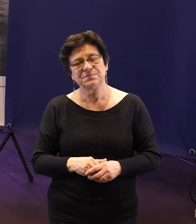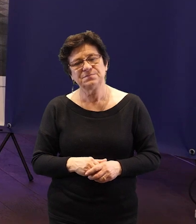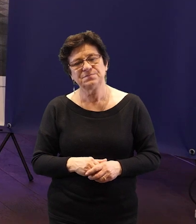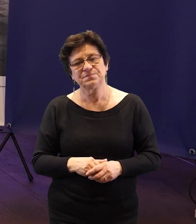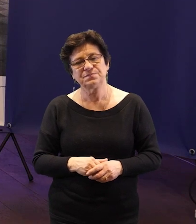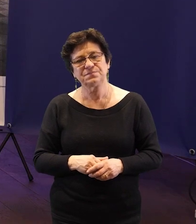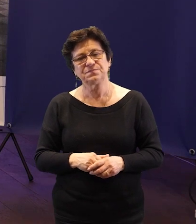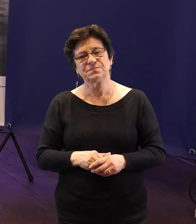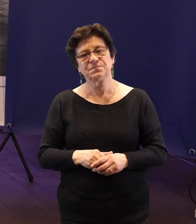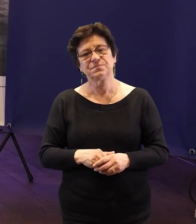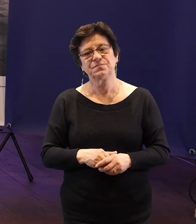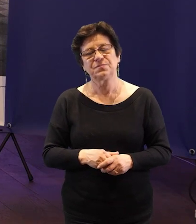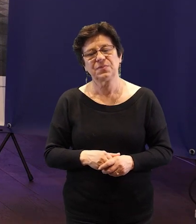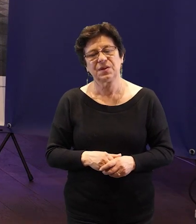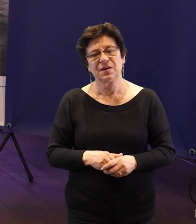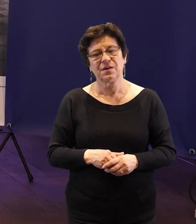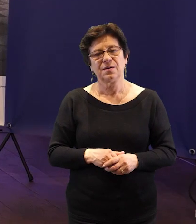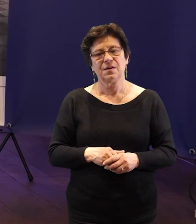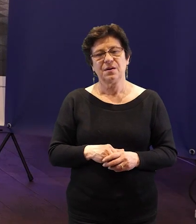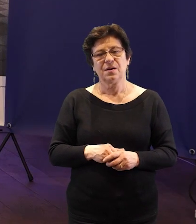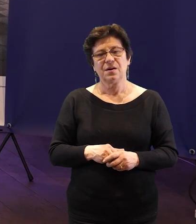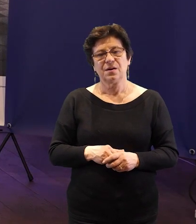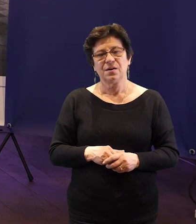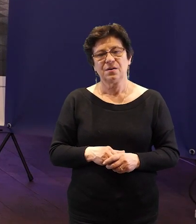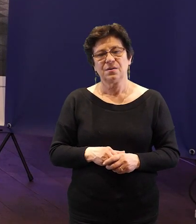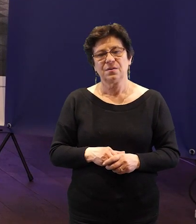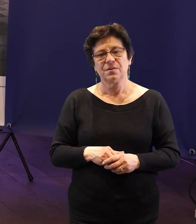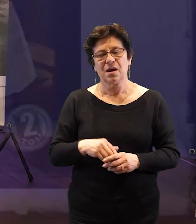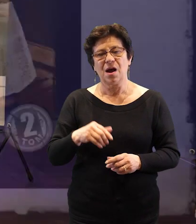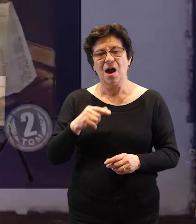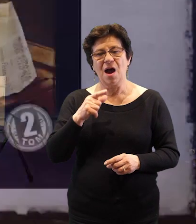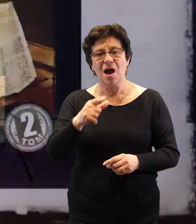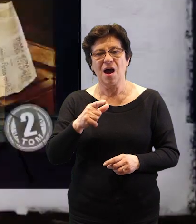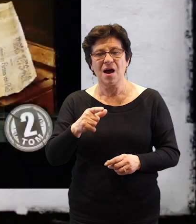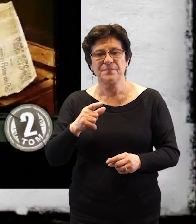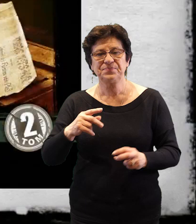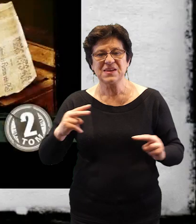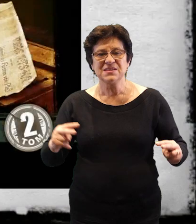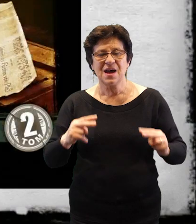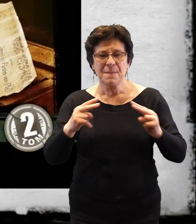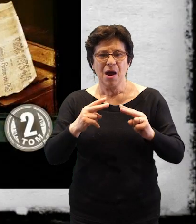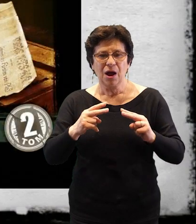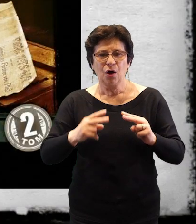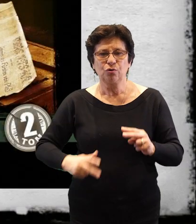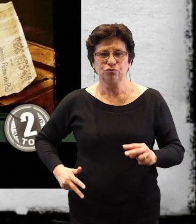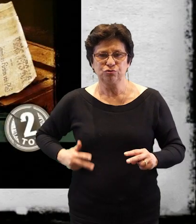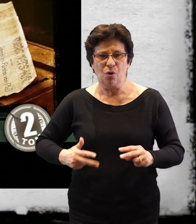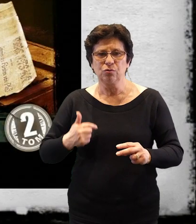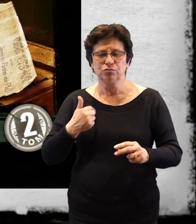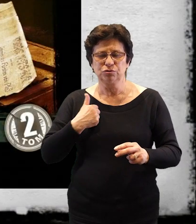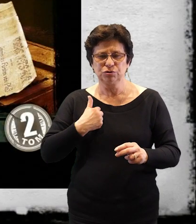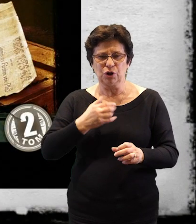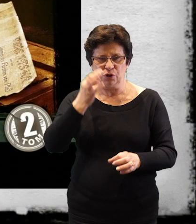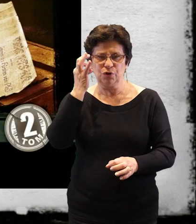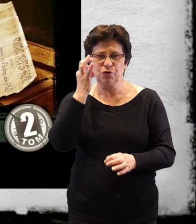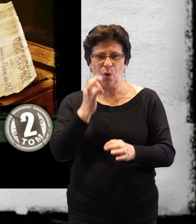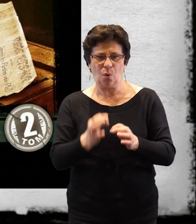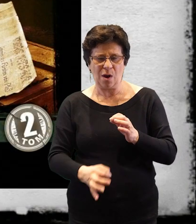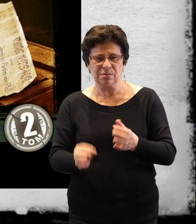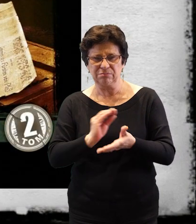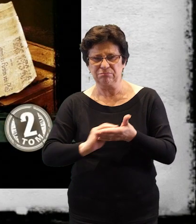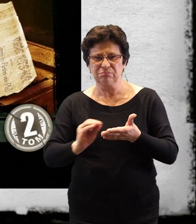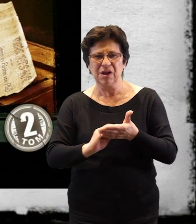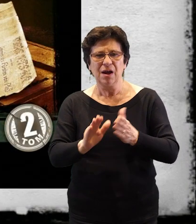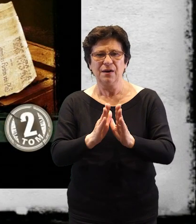Ja tą historię akuratnie o Zamku Książ dokładnie opisałem w pierwszym tomie Tajnego Zamku